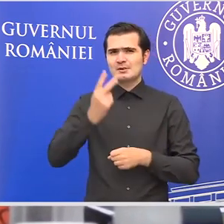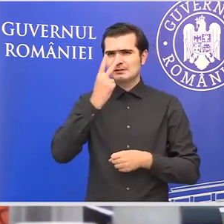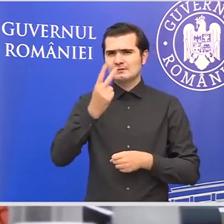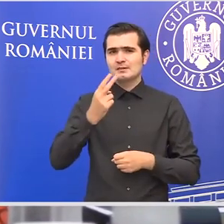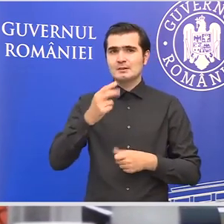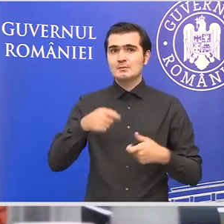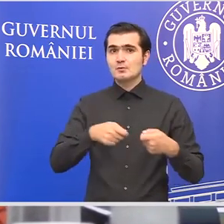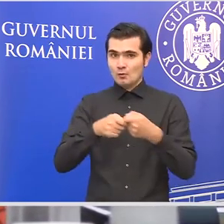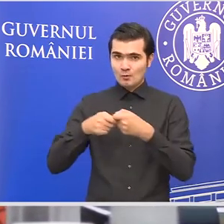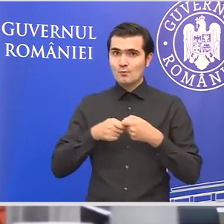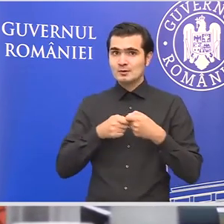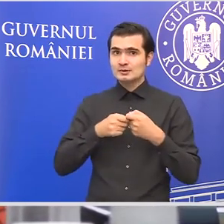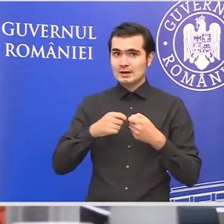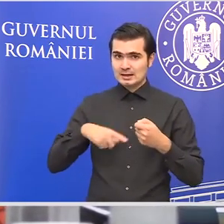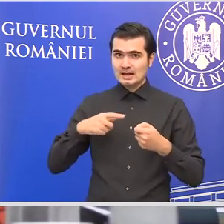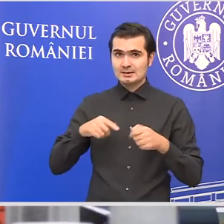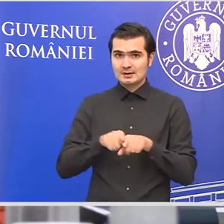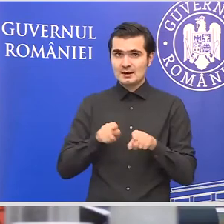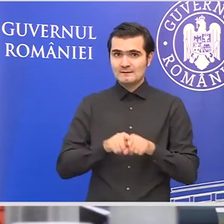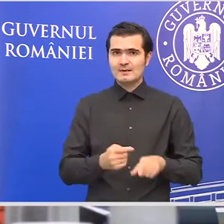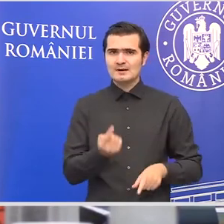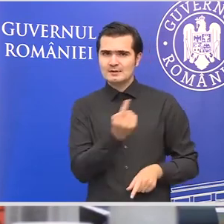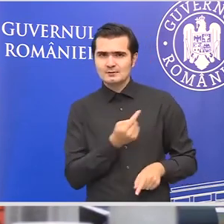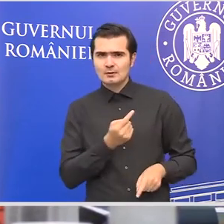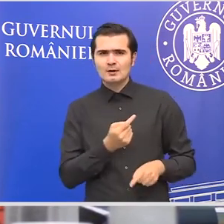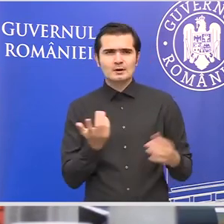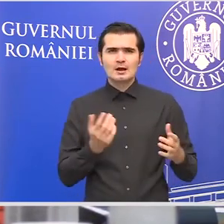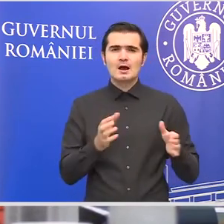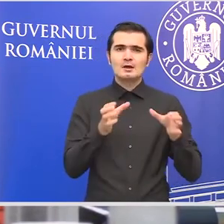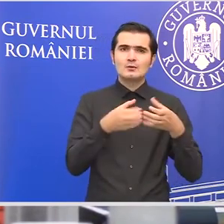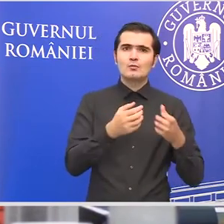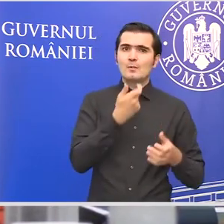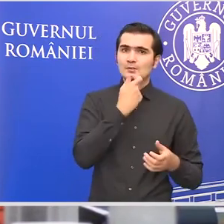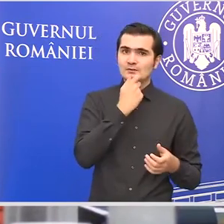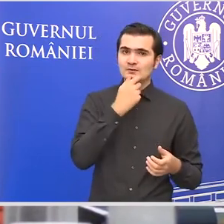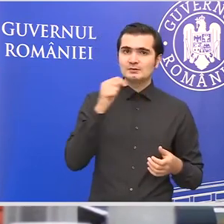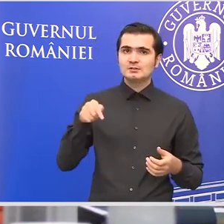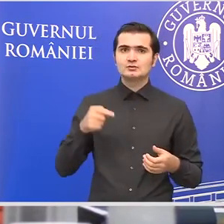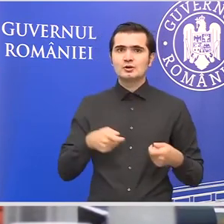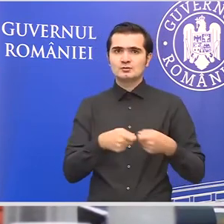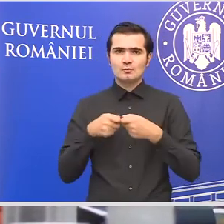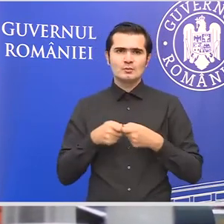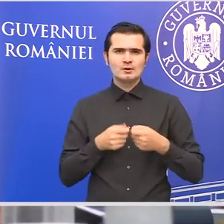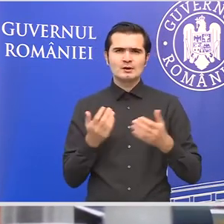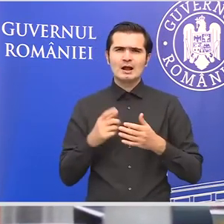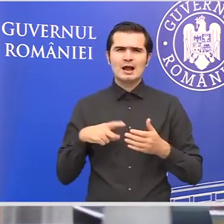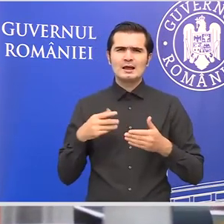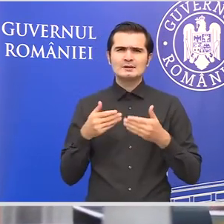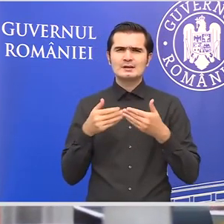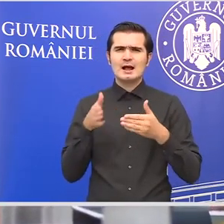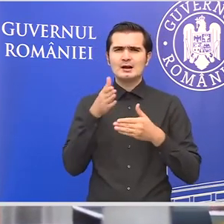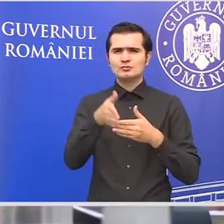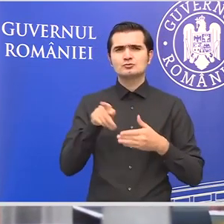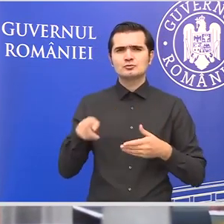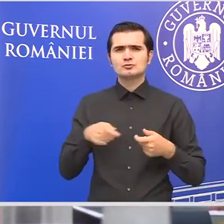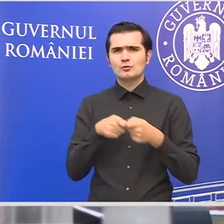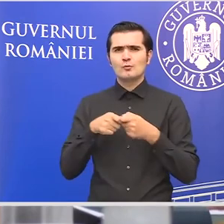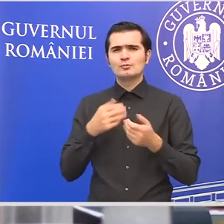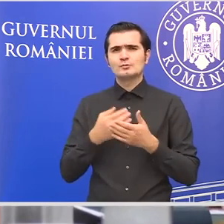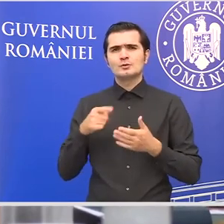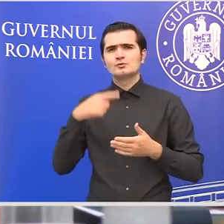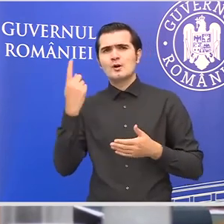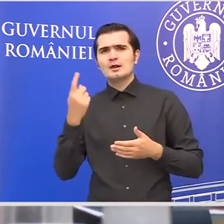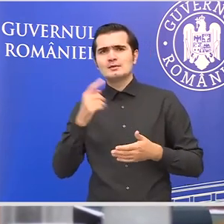izolată este, ce grupe de vârstă locuiesc în această comunitate, care este accesul comunității către alte teritorii.